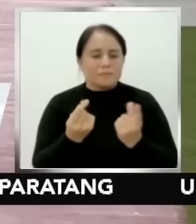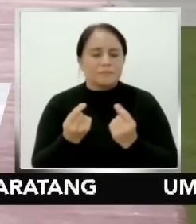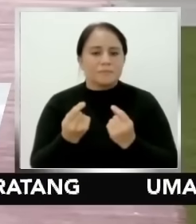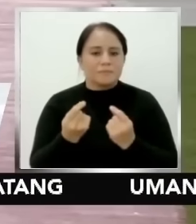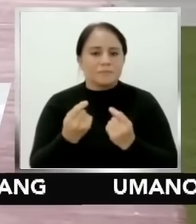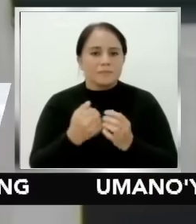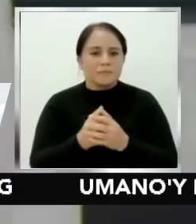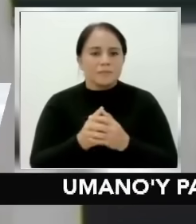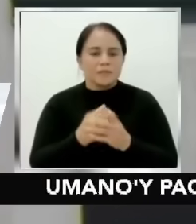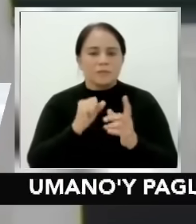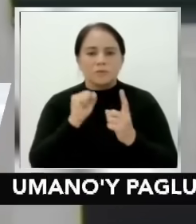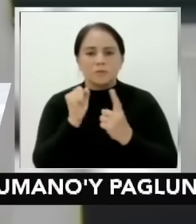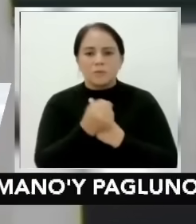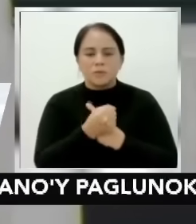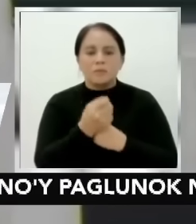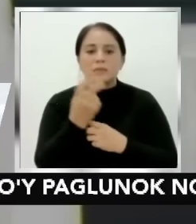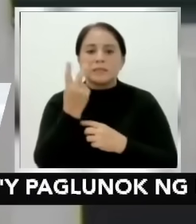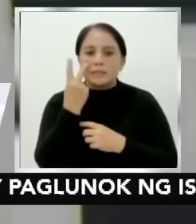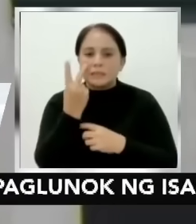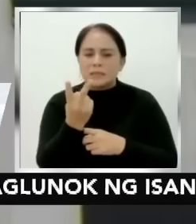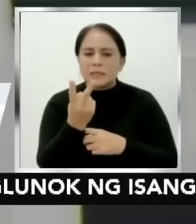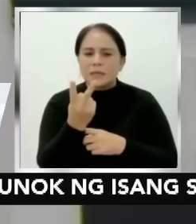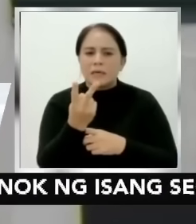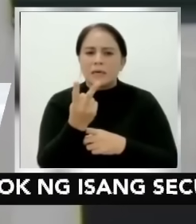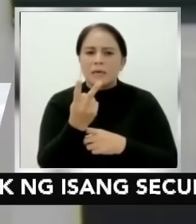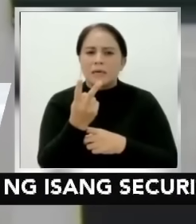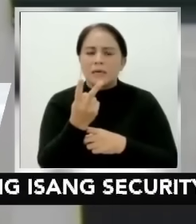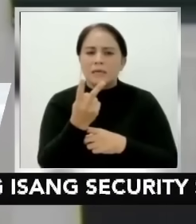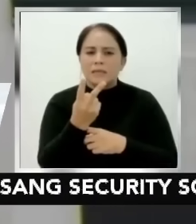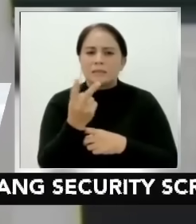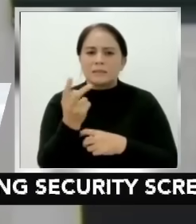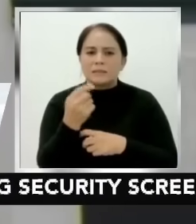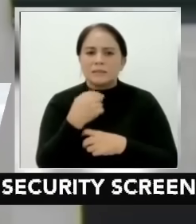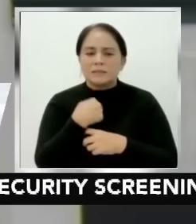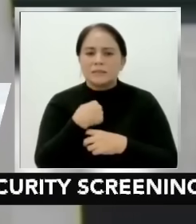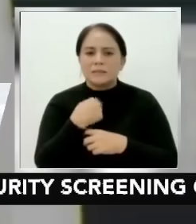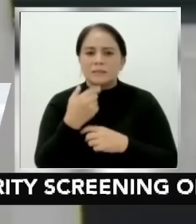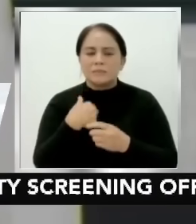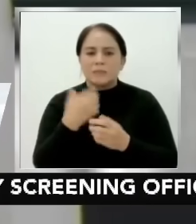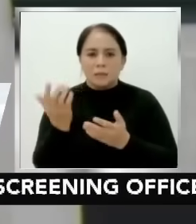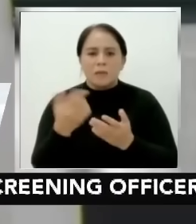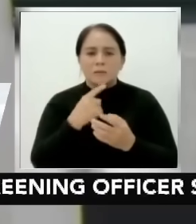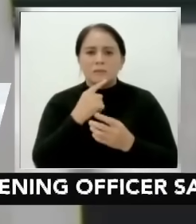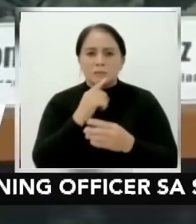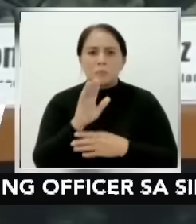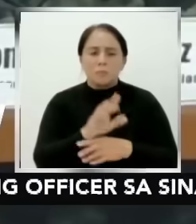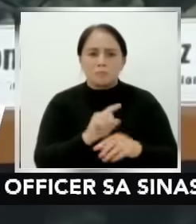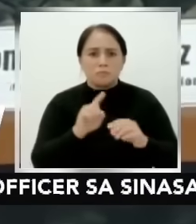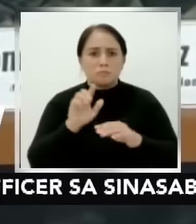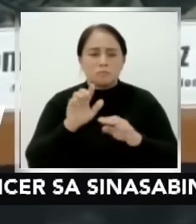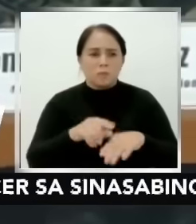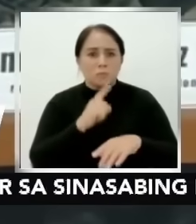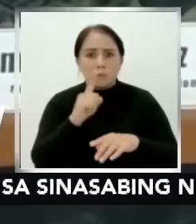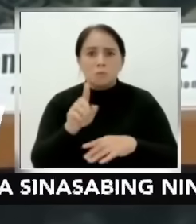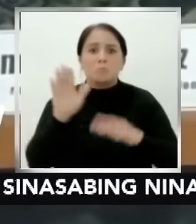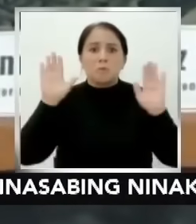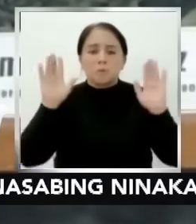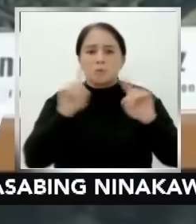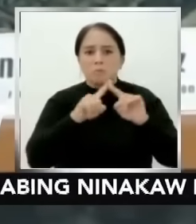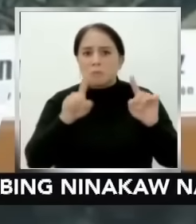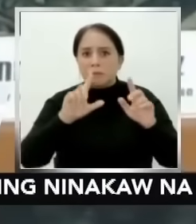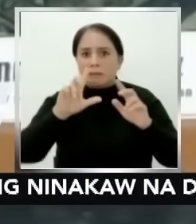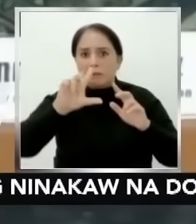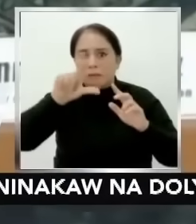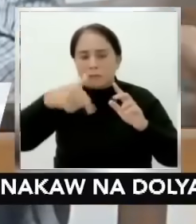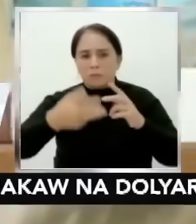that situation. Yung nakikita natin na parang ipinain na na mag-surrender pero babalik ta rin later on. Pinag-aaralang kasuhan